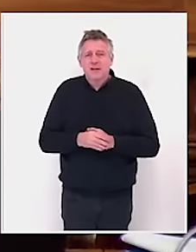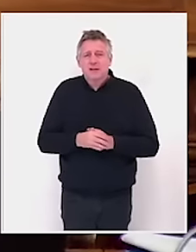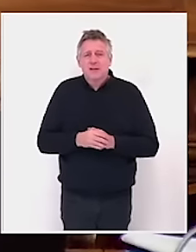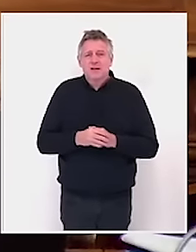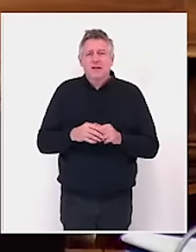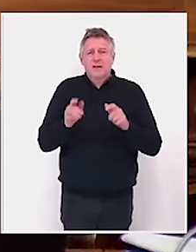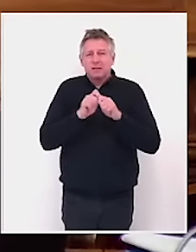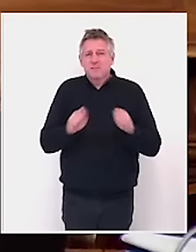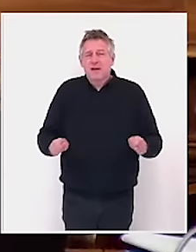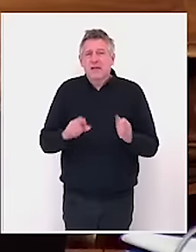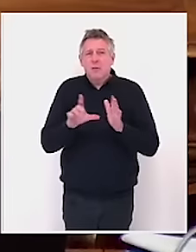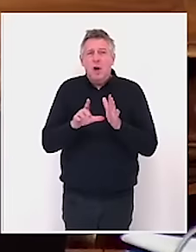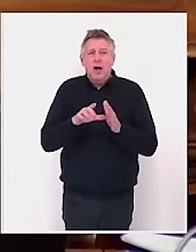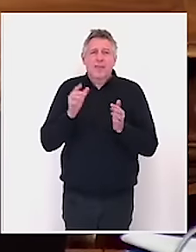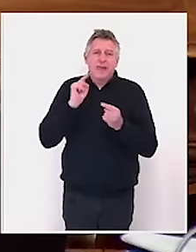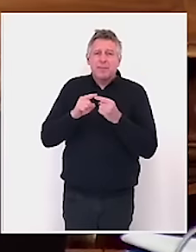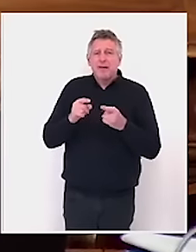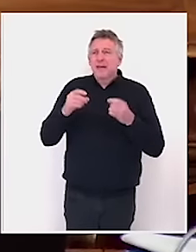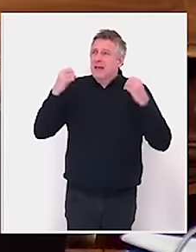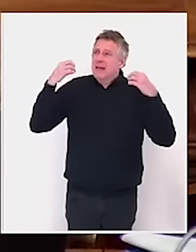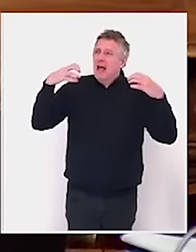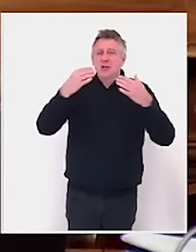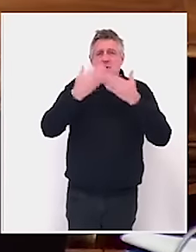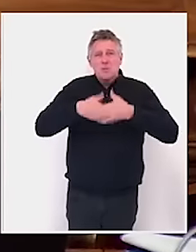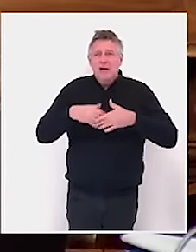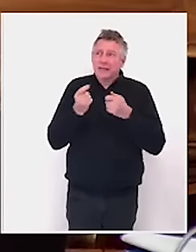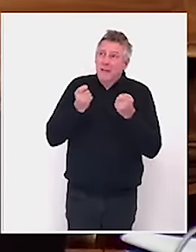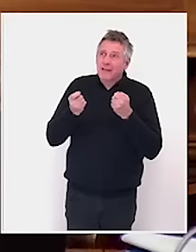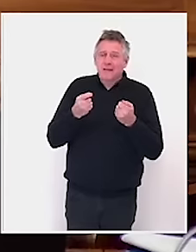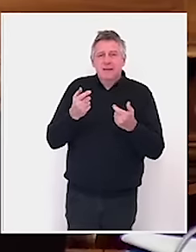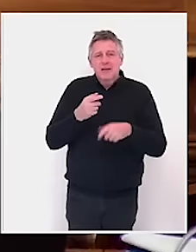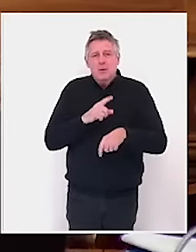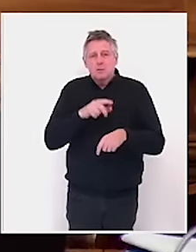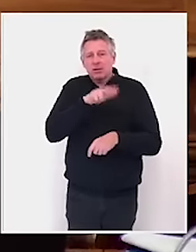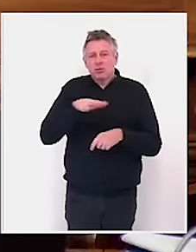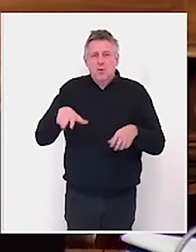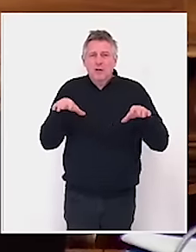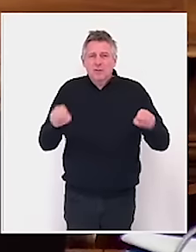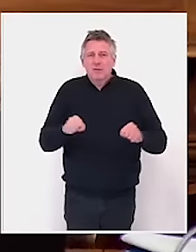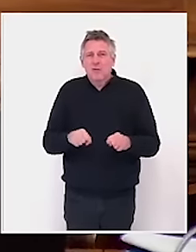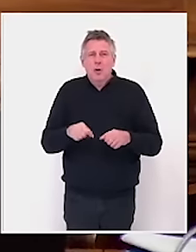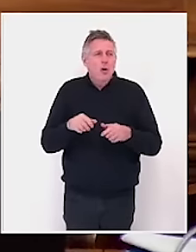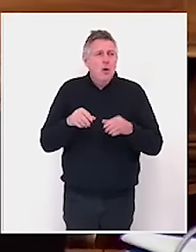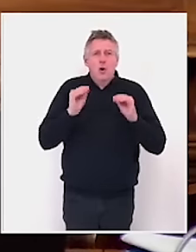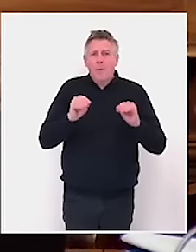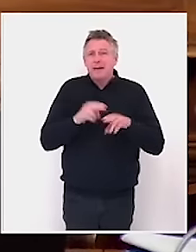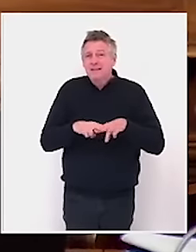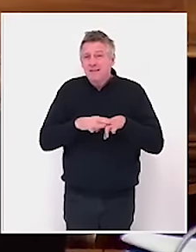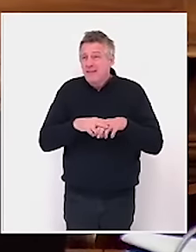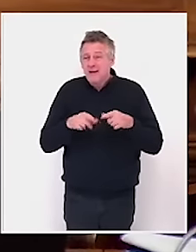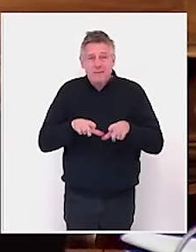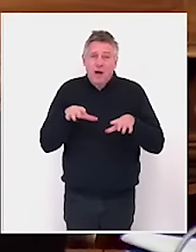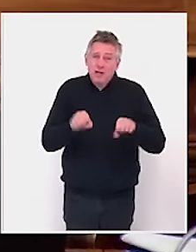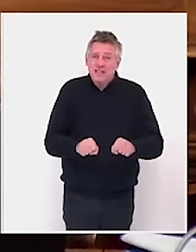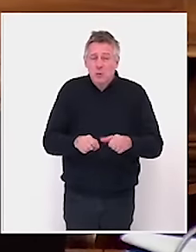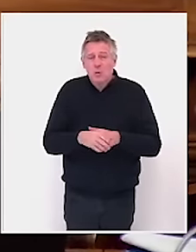sur l'éclairage la nuit, qui n'est pas le cas aujourd'hui. Il y a la question de la réquisition des logements, des bureaux et des commerces vacants. Il y a l'idée aussi de